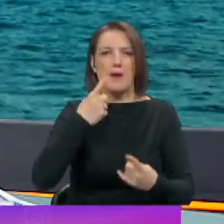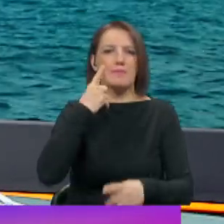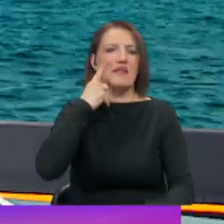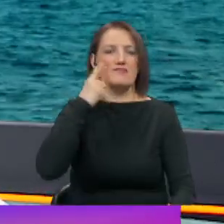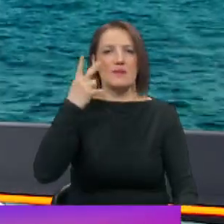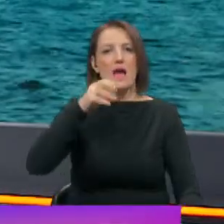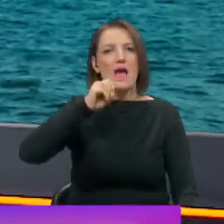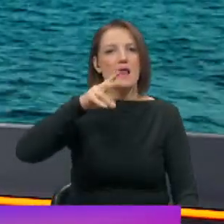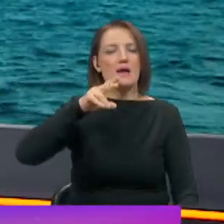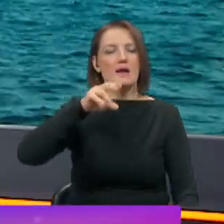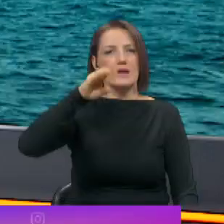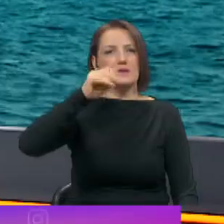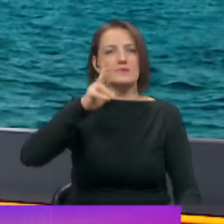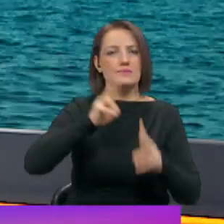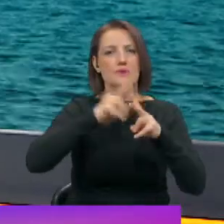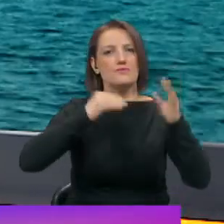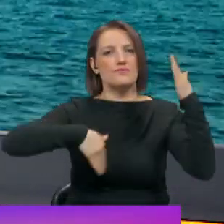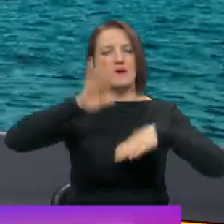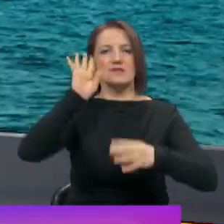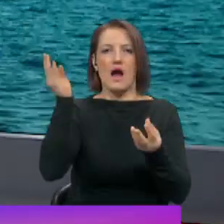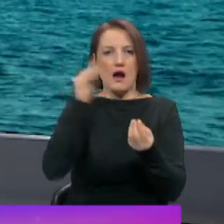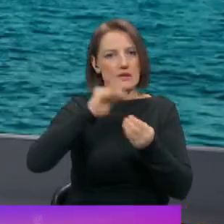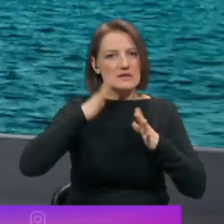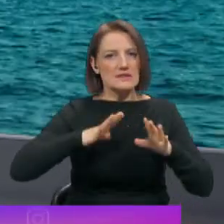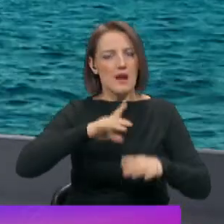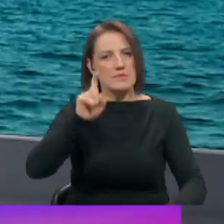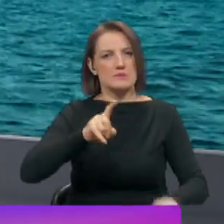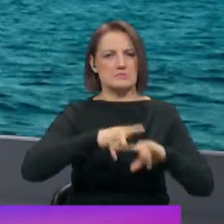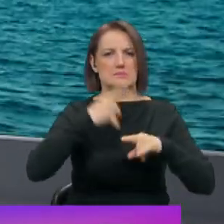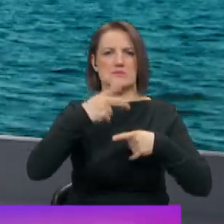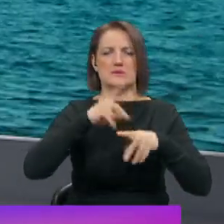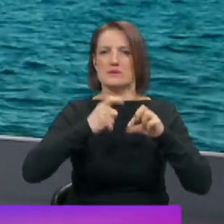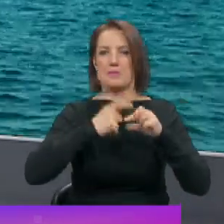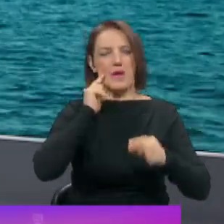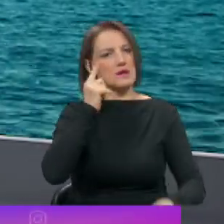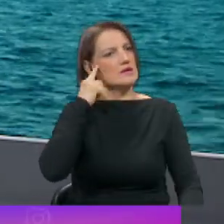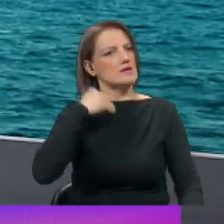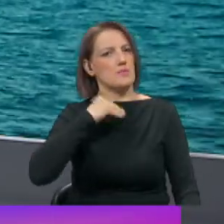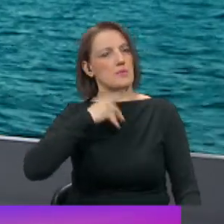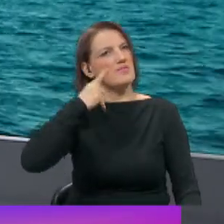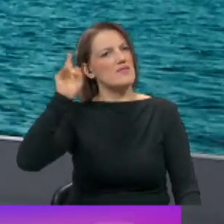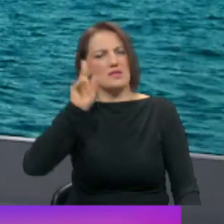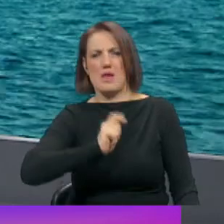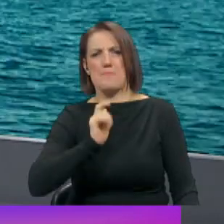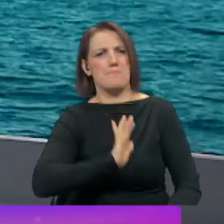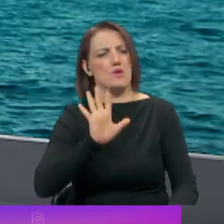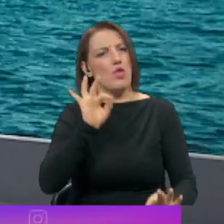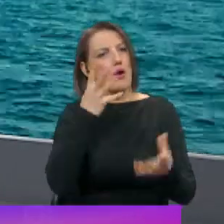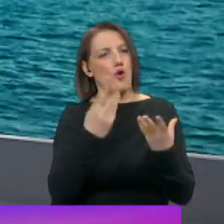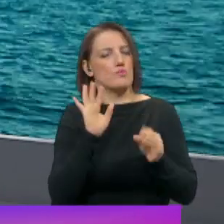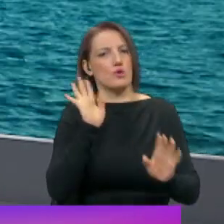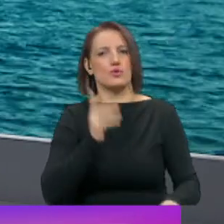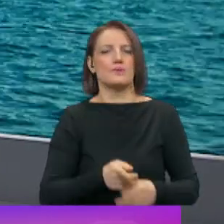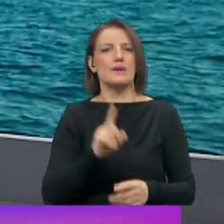elektrik faturalarını daha fazla artmasını ister mi Bence Hızırbey yapmaz Hani öyle bir şey olmuyordu diye düşünüyorum Burada